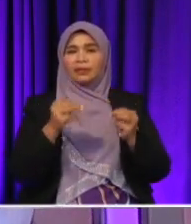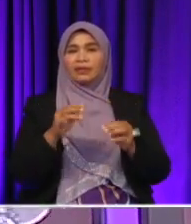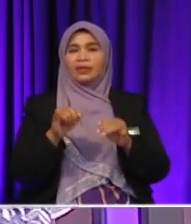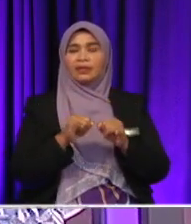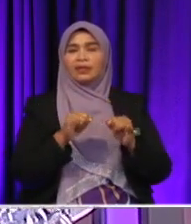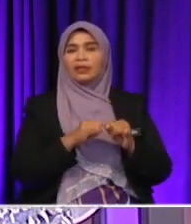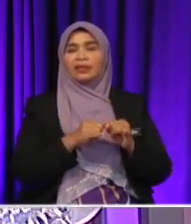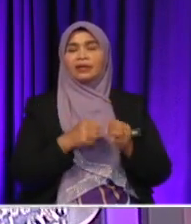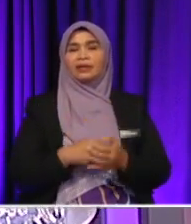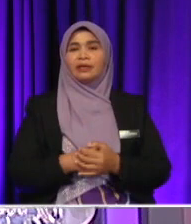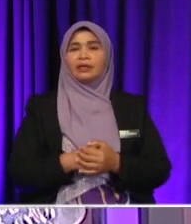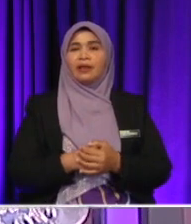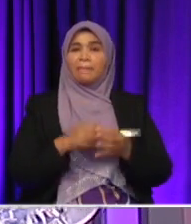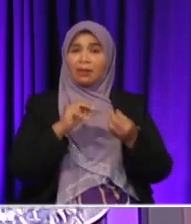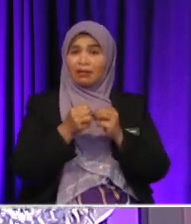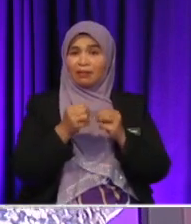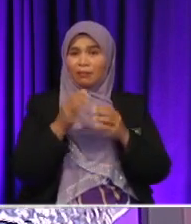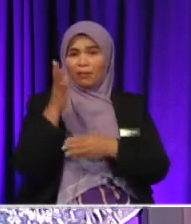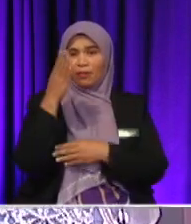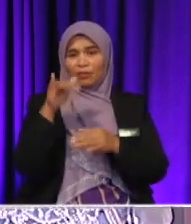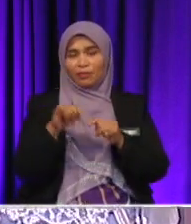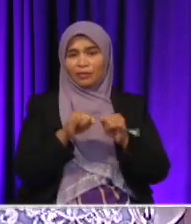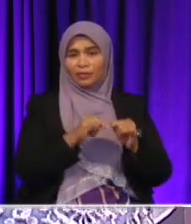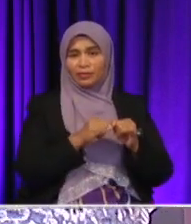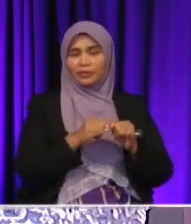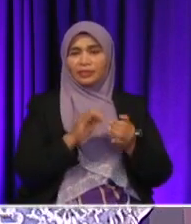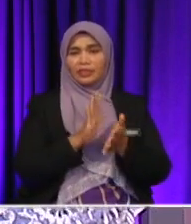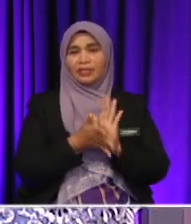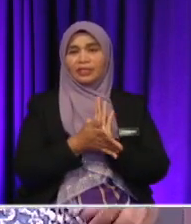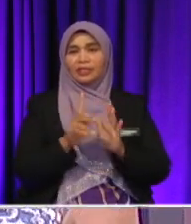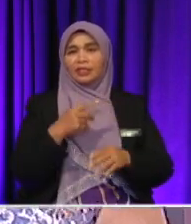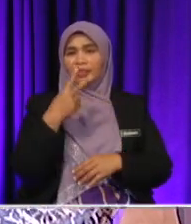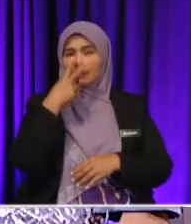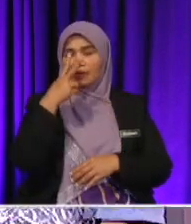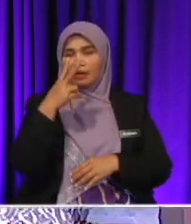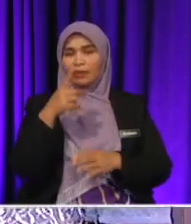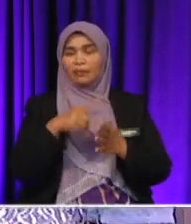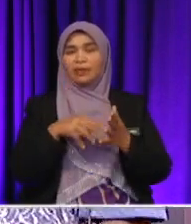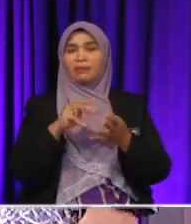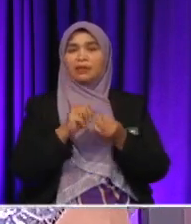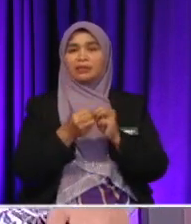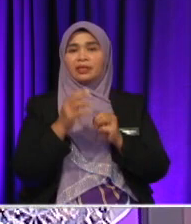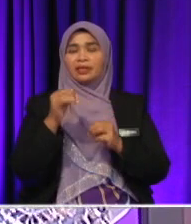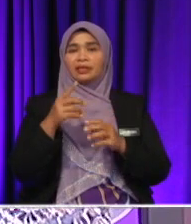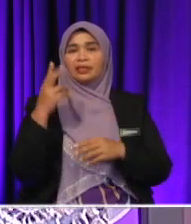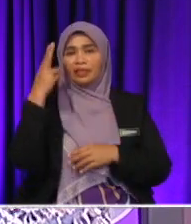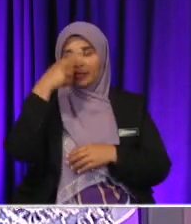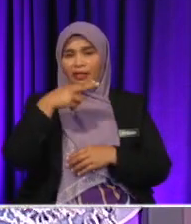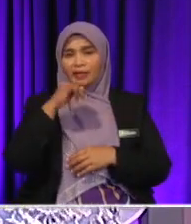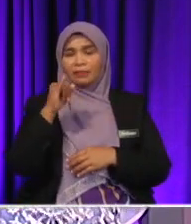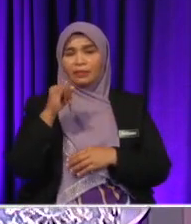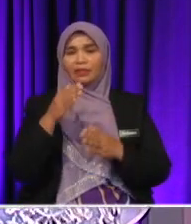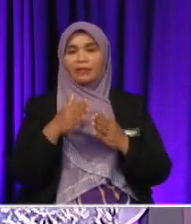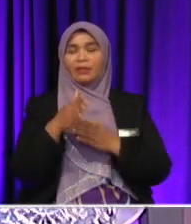halofi dan mesofi jadi kita tengok satu-satu Apa masalah dihadapi oleh pokok-pokok ini Oh gitu ingat manusia jadi masalah